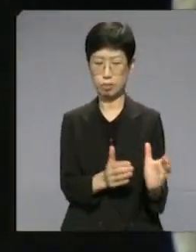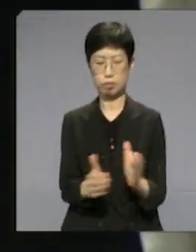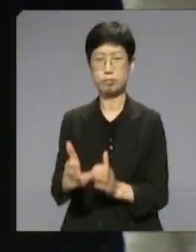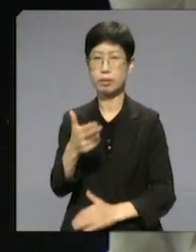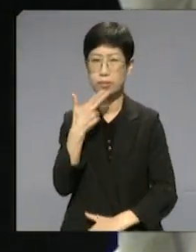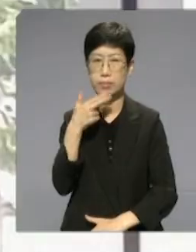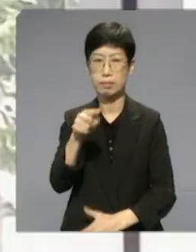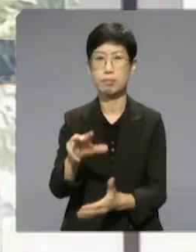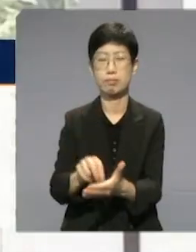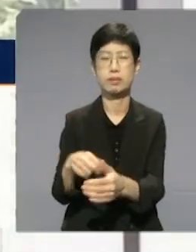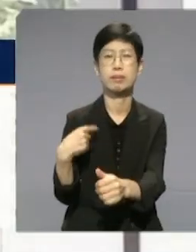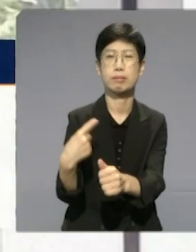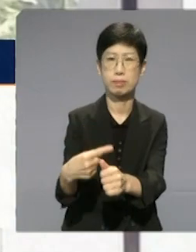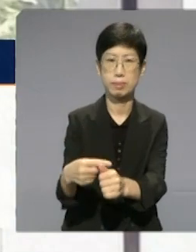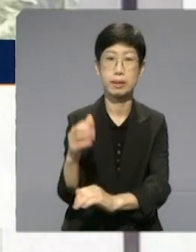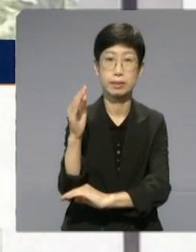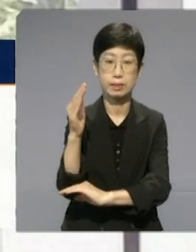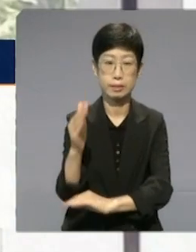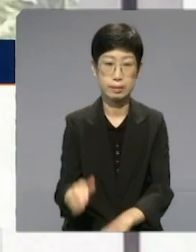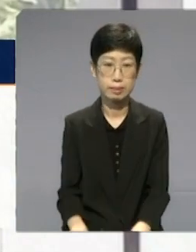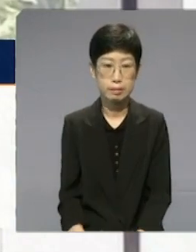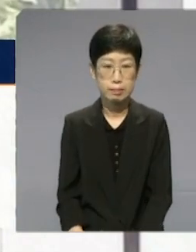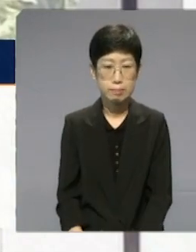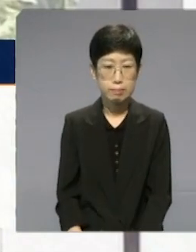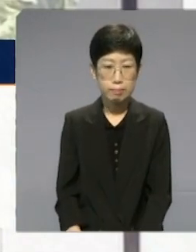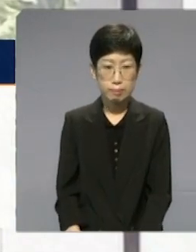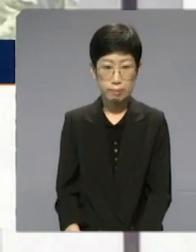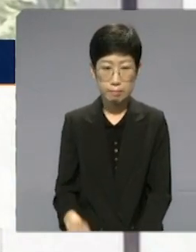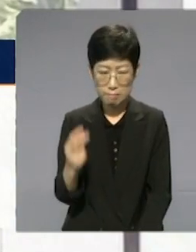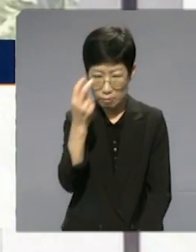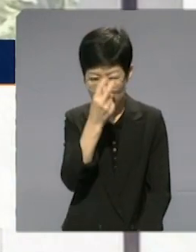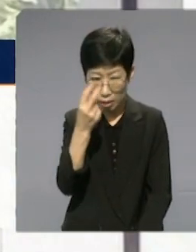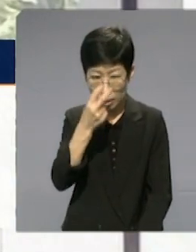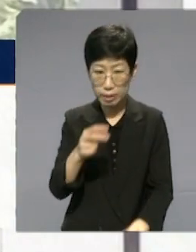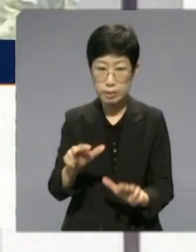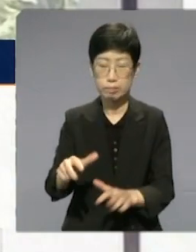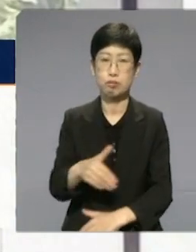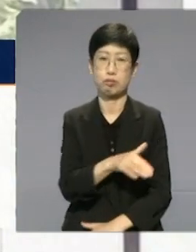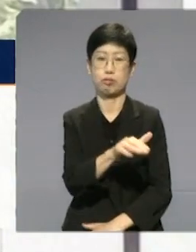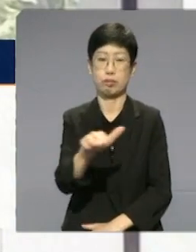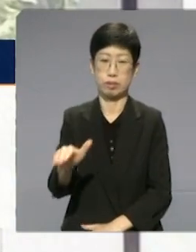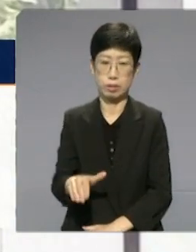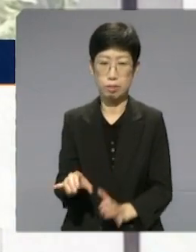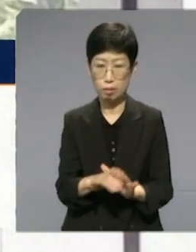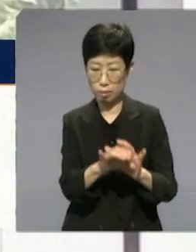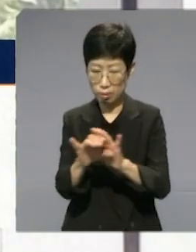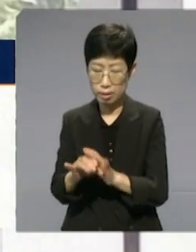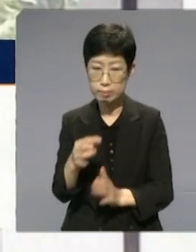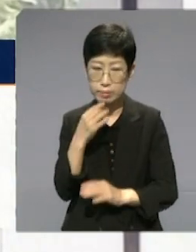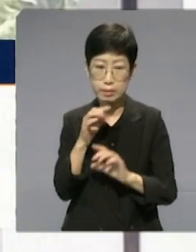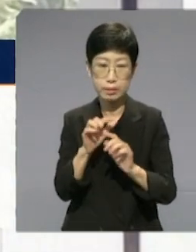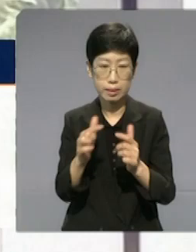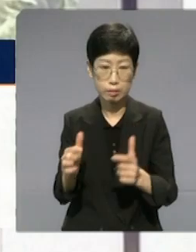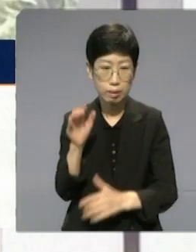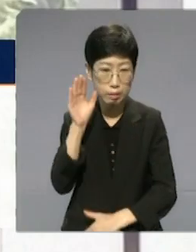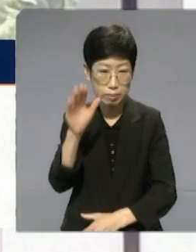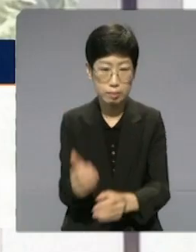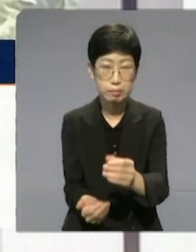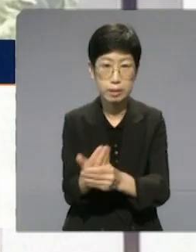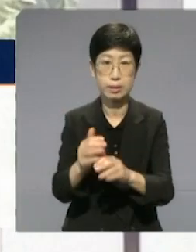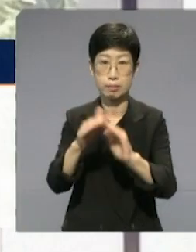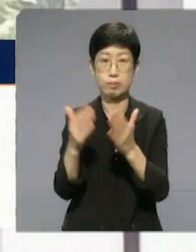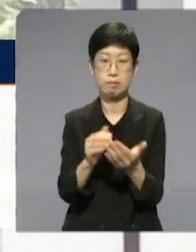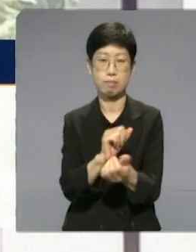비판합니다. It's needed for the current threat that we face with SARS-CoV-2, but for everything else that we're going to face. So dismantling